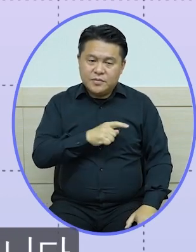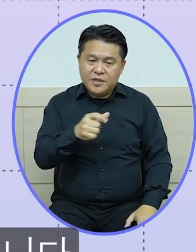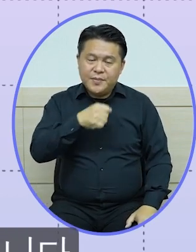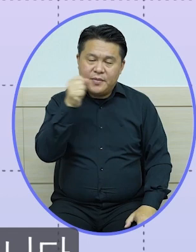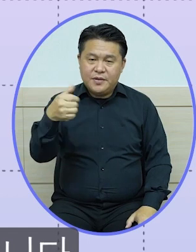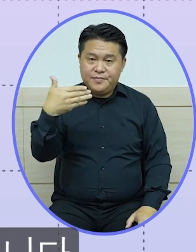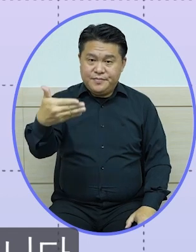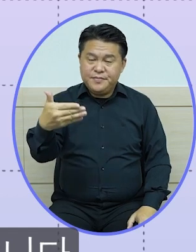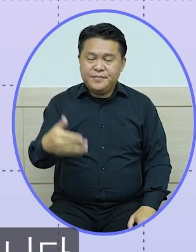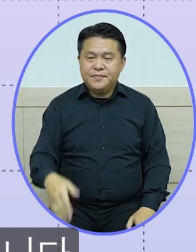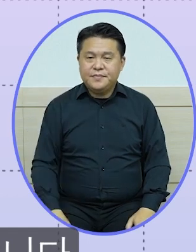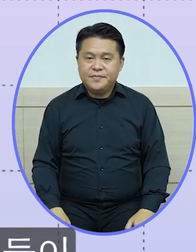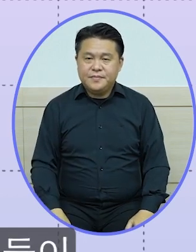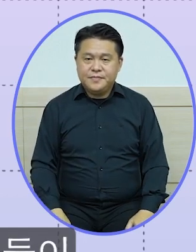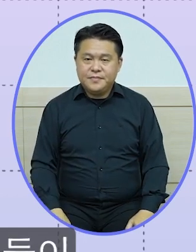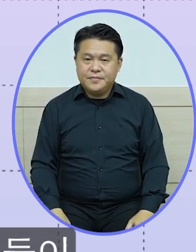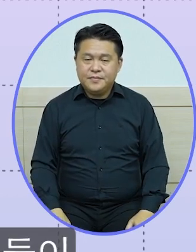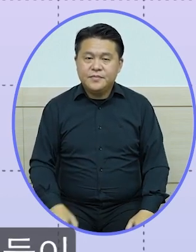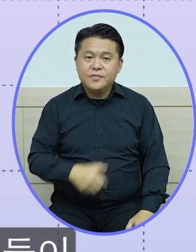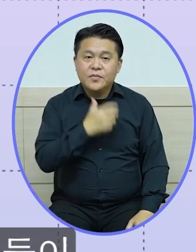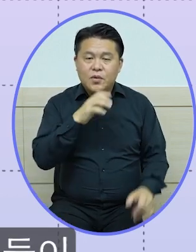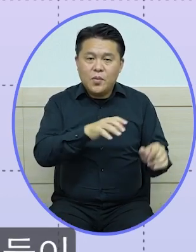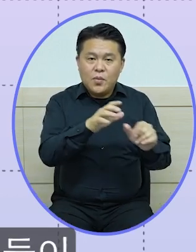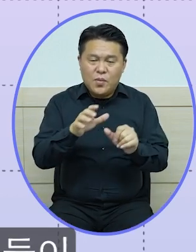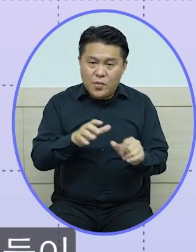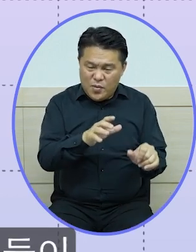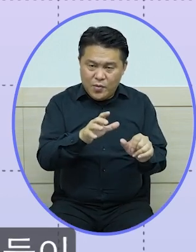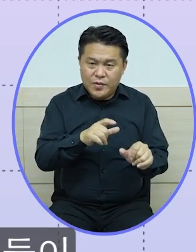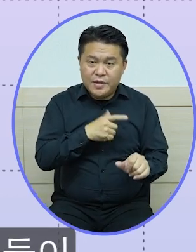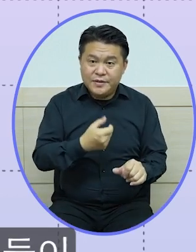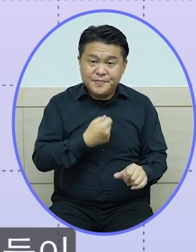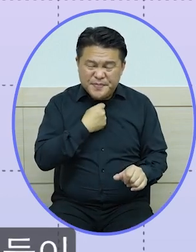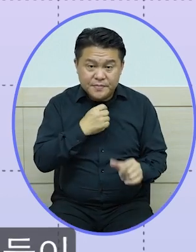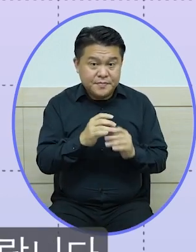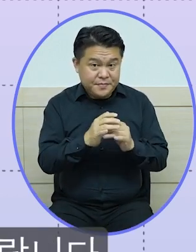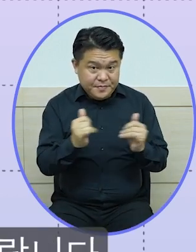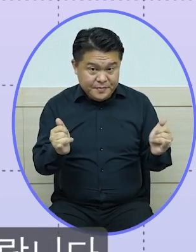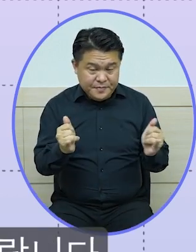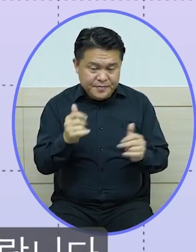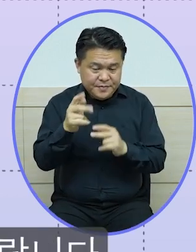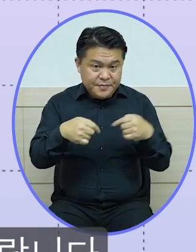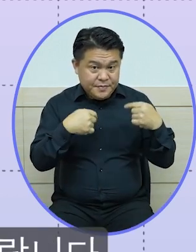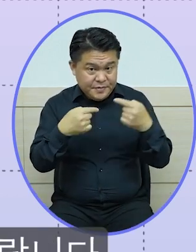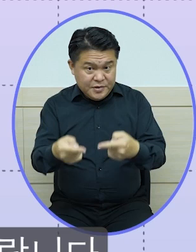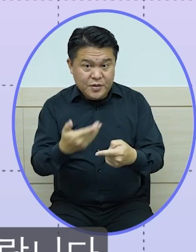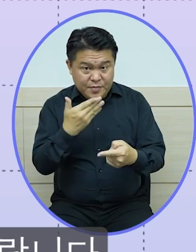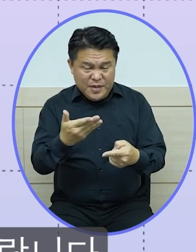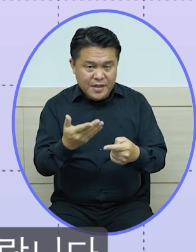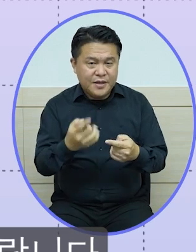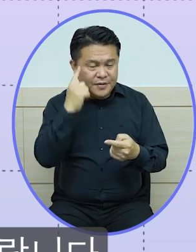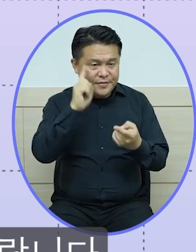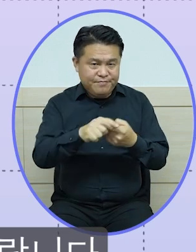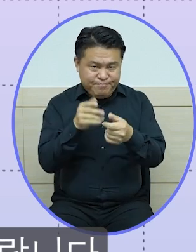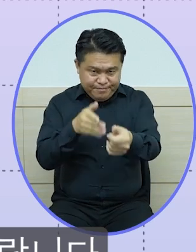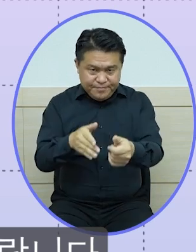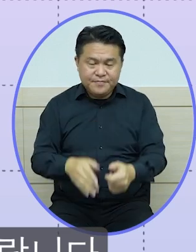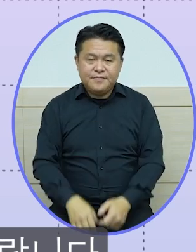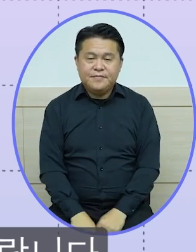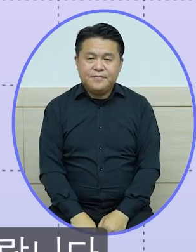취득하는 성과를 도출하고 있습니다. 요양보호사 자격 취득에 관심 있는 참여자분들이 사업에 참여할 수 있도록 관심을 가져주시기